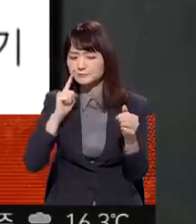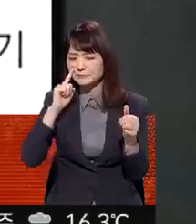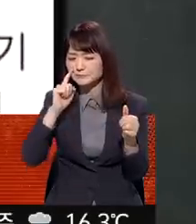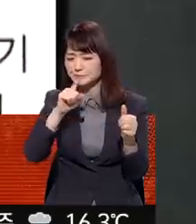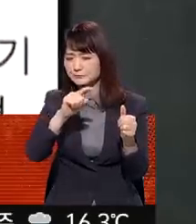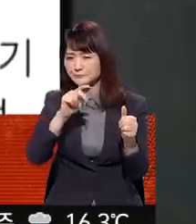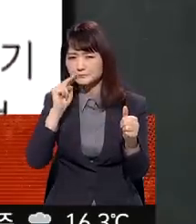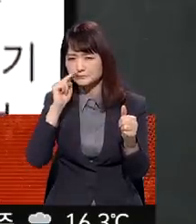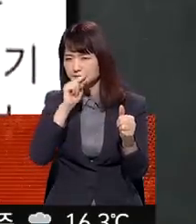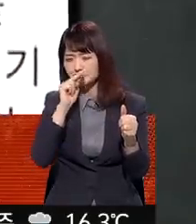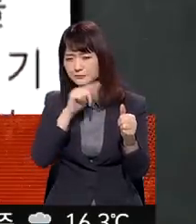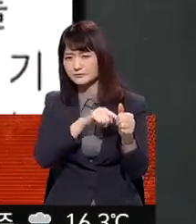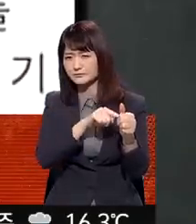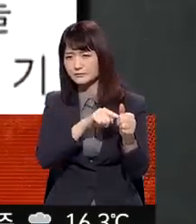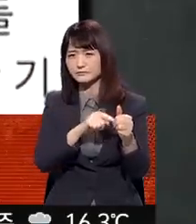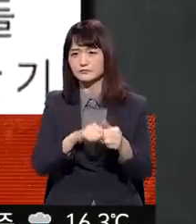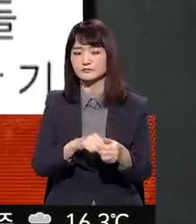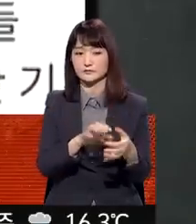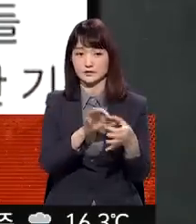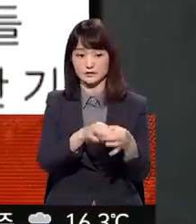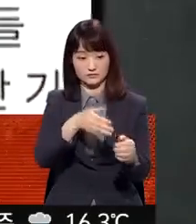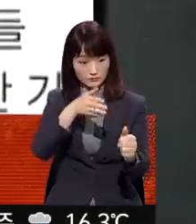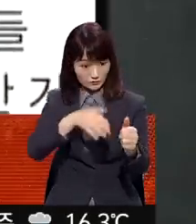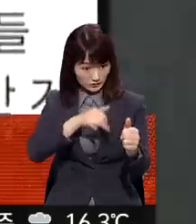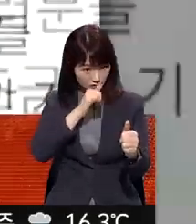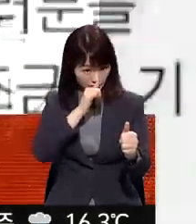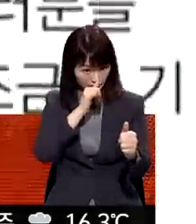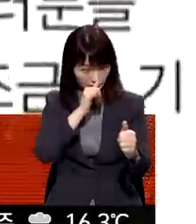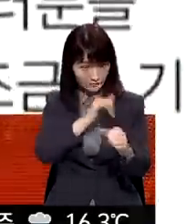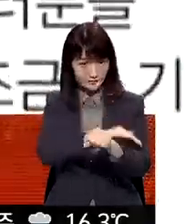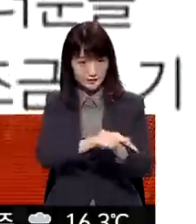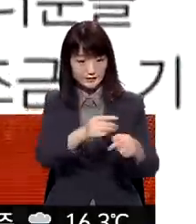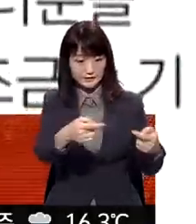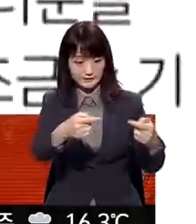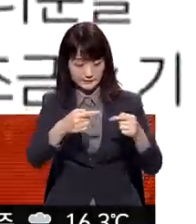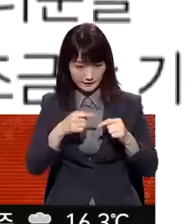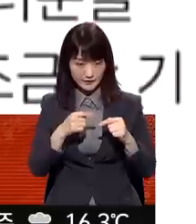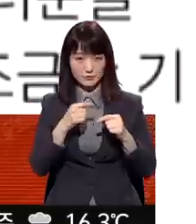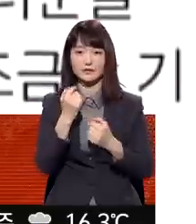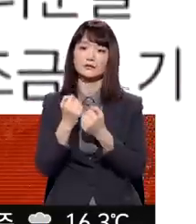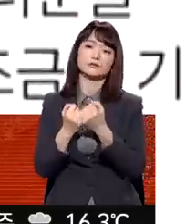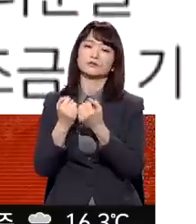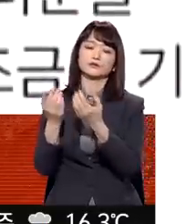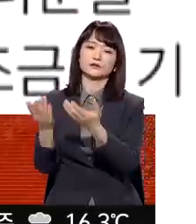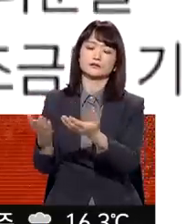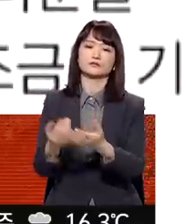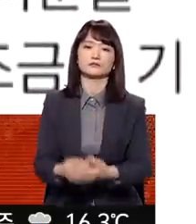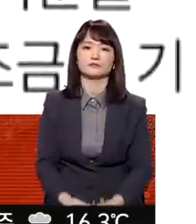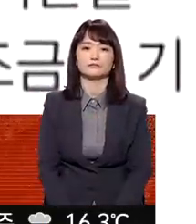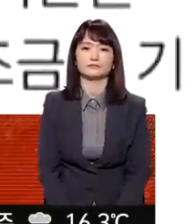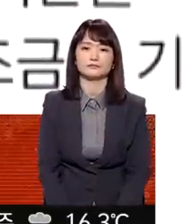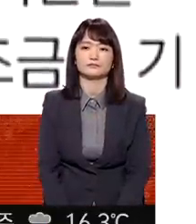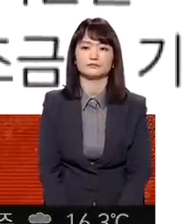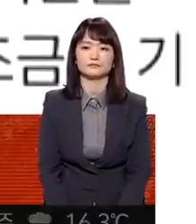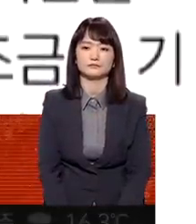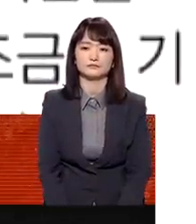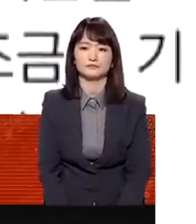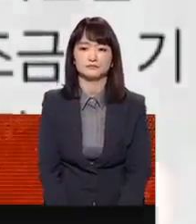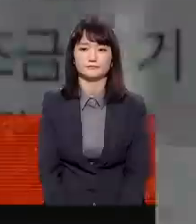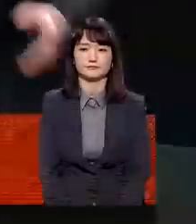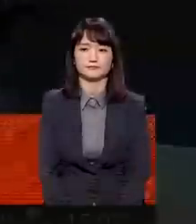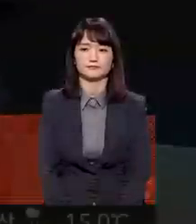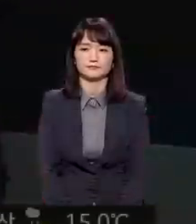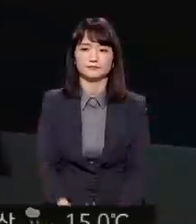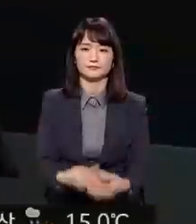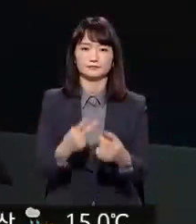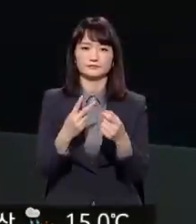어쨌든 본인은 관련한 요청이 있다면 언제든지 성실하게 임하겠다라고 소속사를 통해서 밝힌 예정입니다. 그렇군요. 알겠습니다.